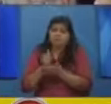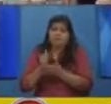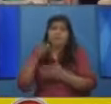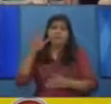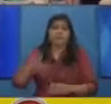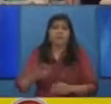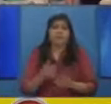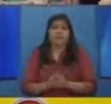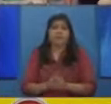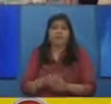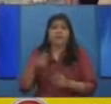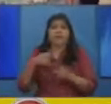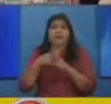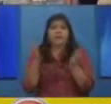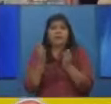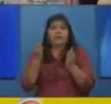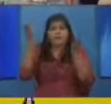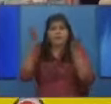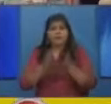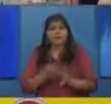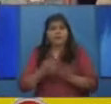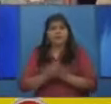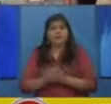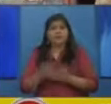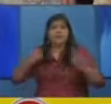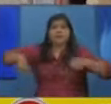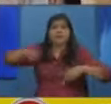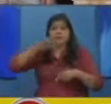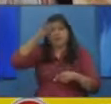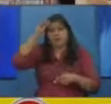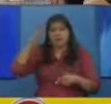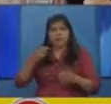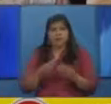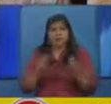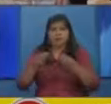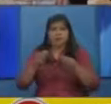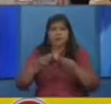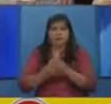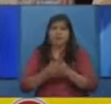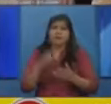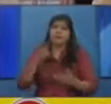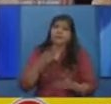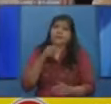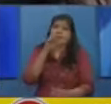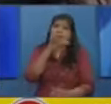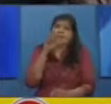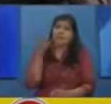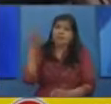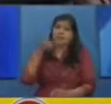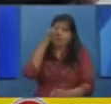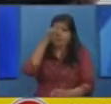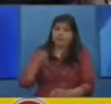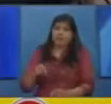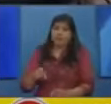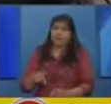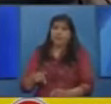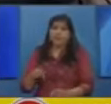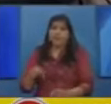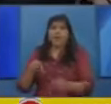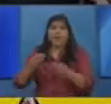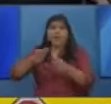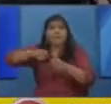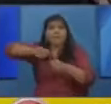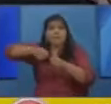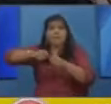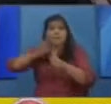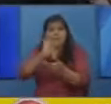है। कश्मीर घाटी पूरे देश की करीब करीब 90% पेंसिल स्लेट